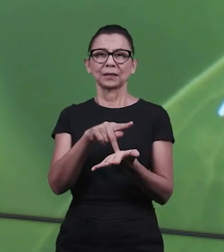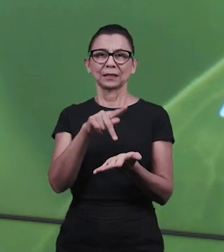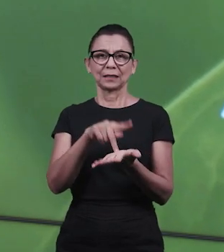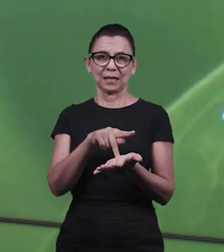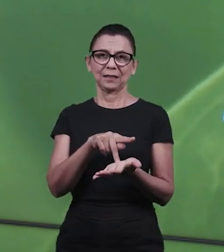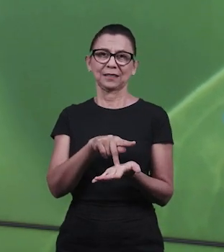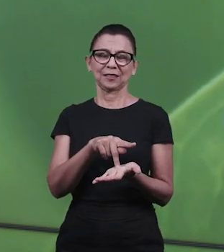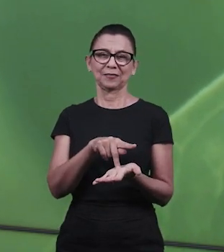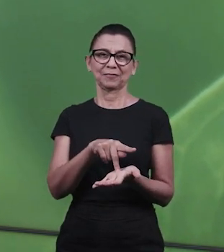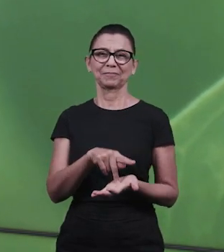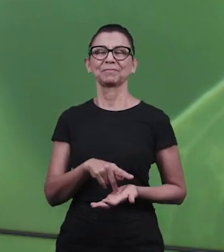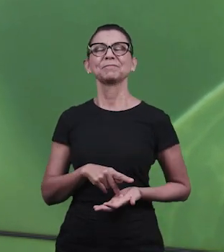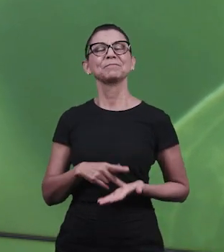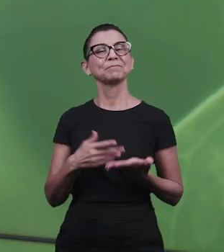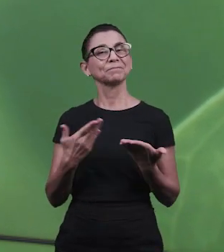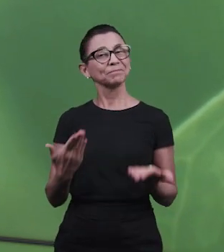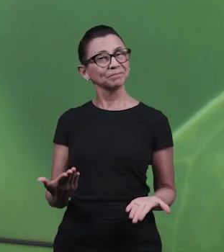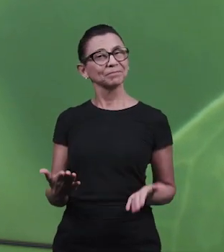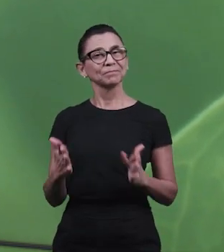есть хлеб живой,